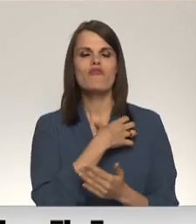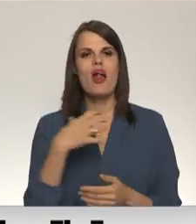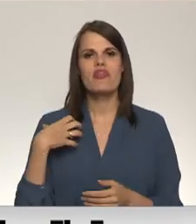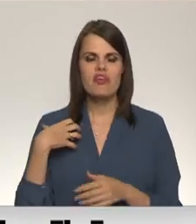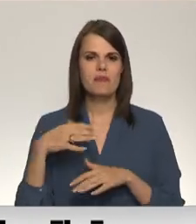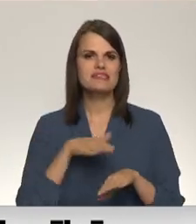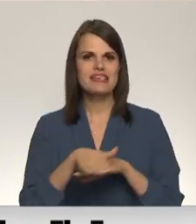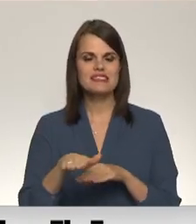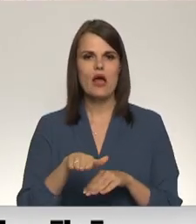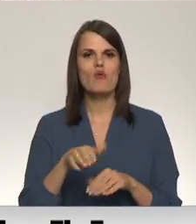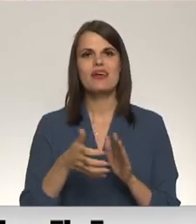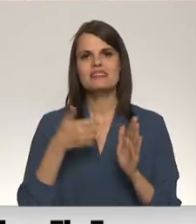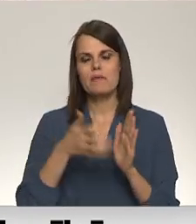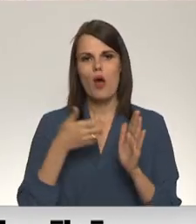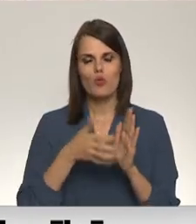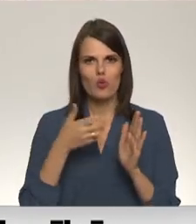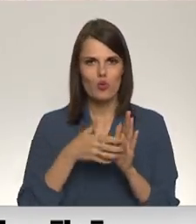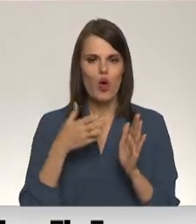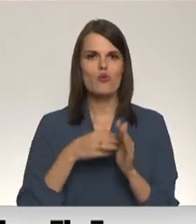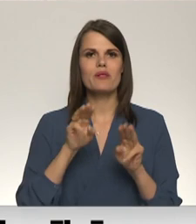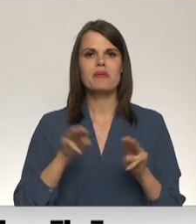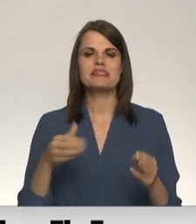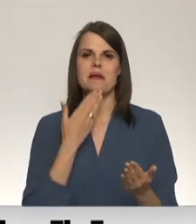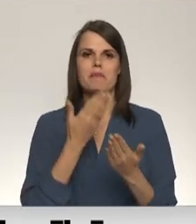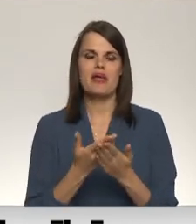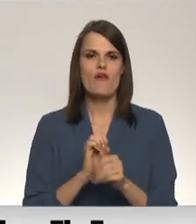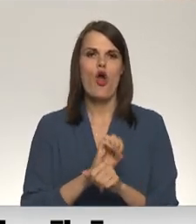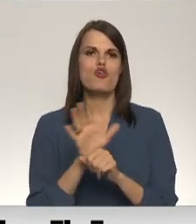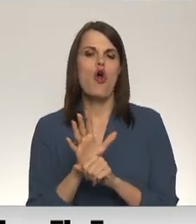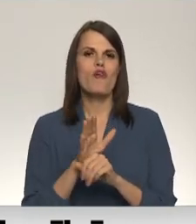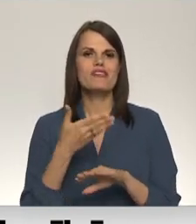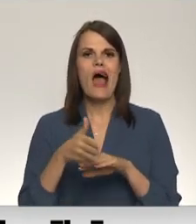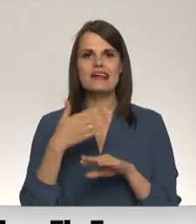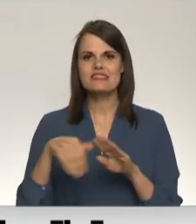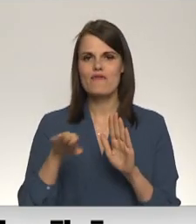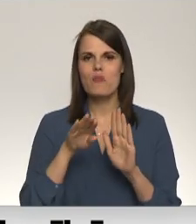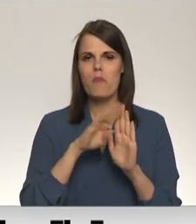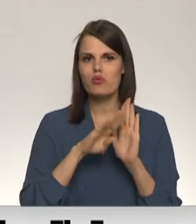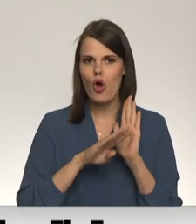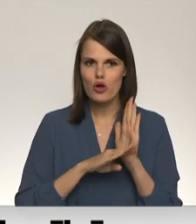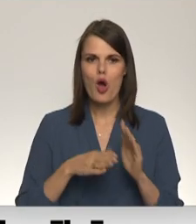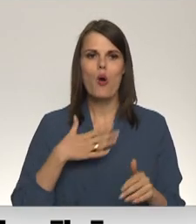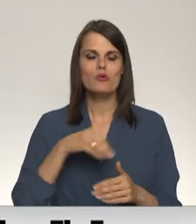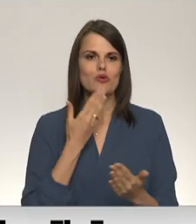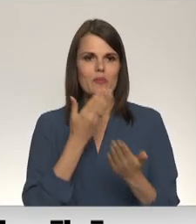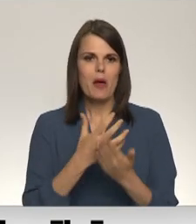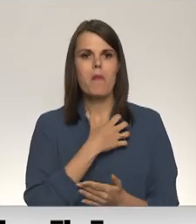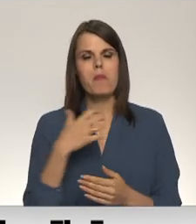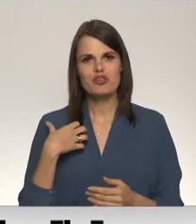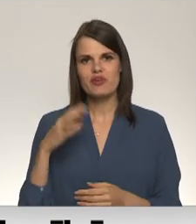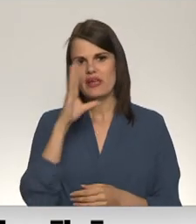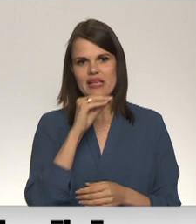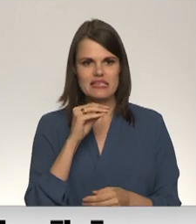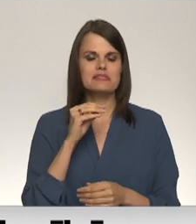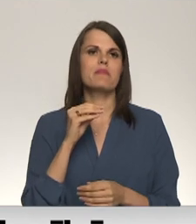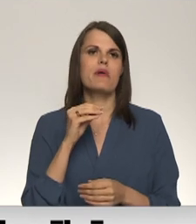izmantojot ministrijas piedāvāto Covida aizdevumu programmu. Mūsu piedāvājums ir pašvaldībām iespēja pretendēt uz